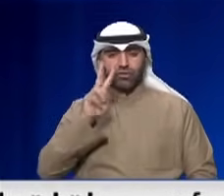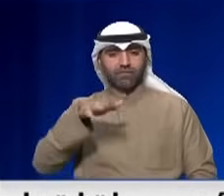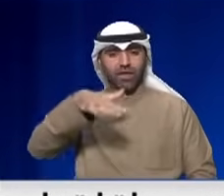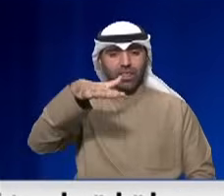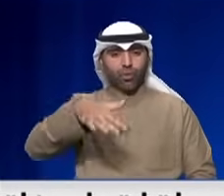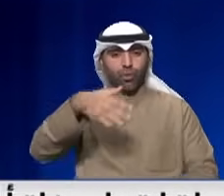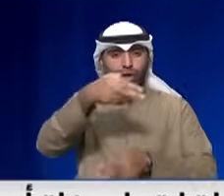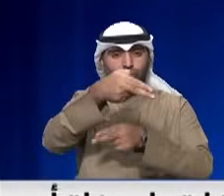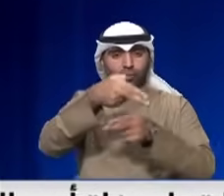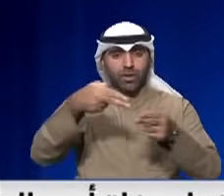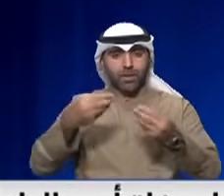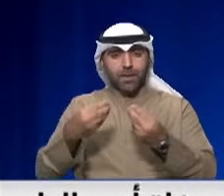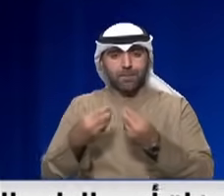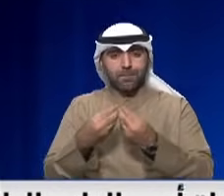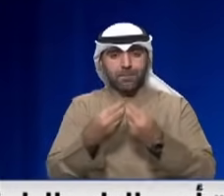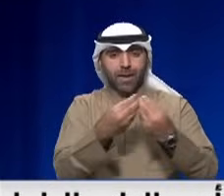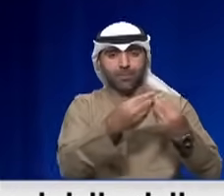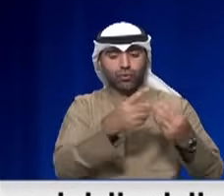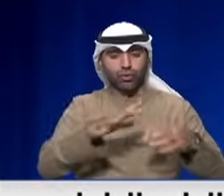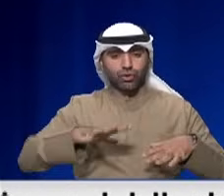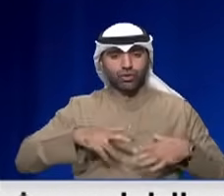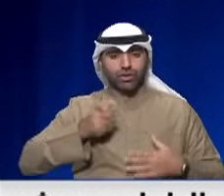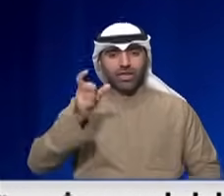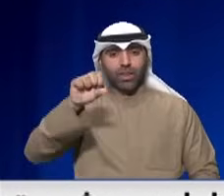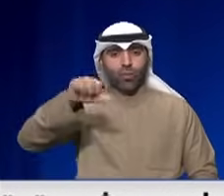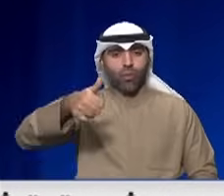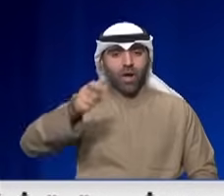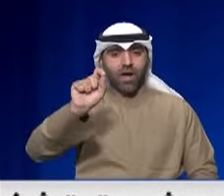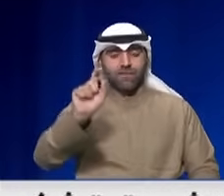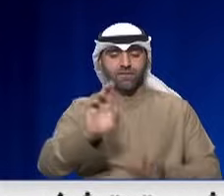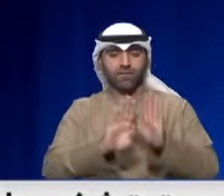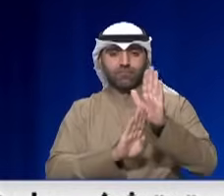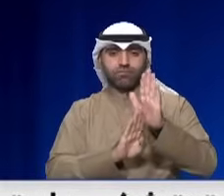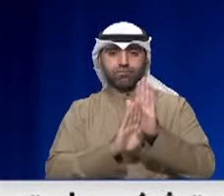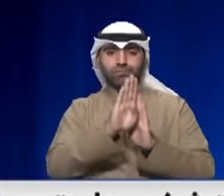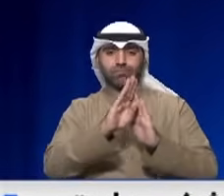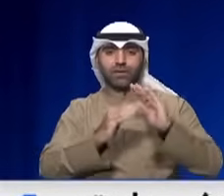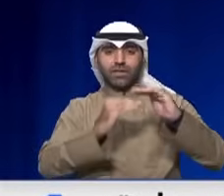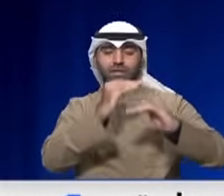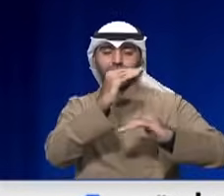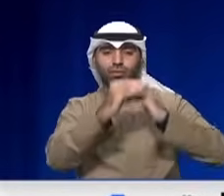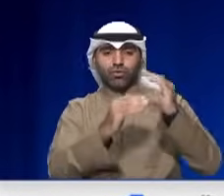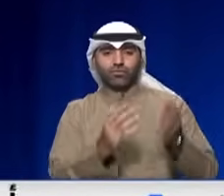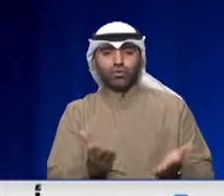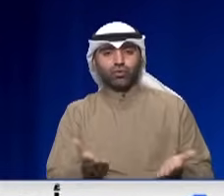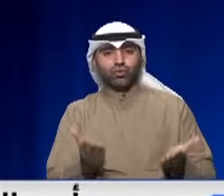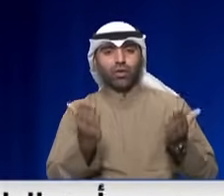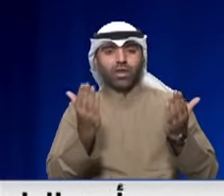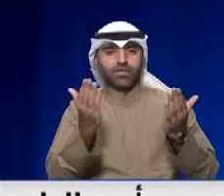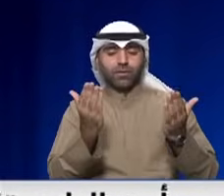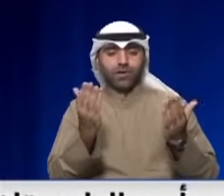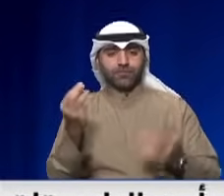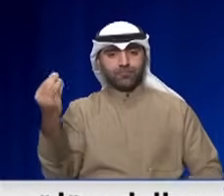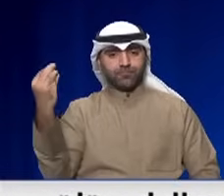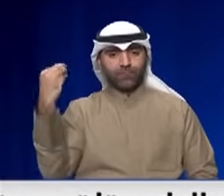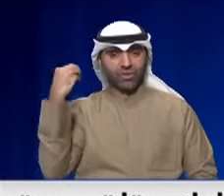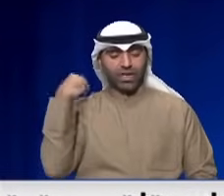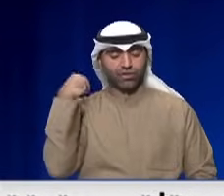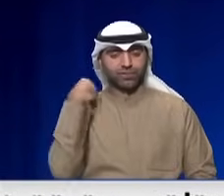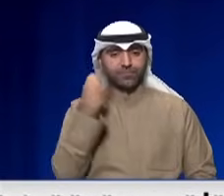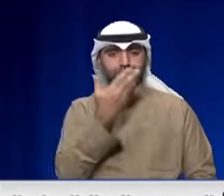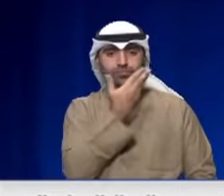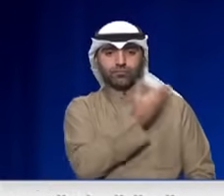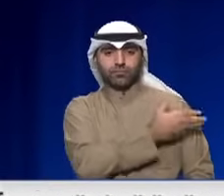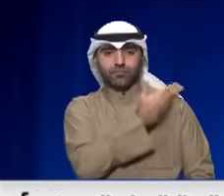الحافله بالعطاء سائلا فخامته المولى تعالى ان يتغمده بواسع رحمته ومغفرته وان